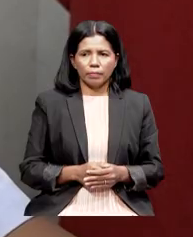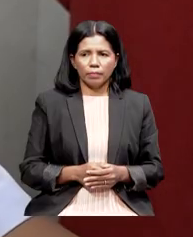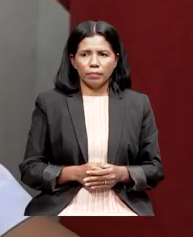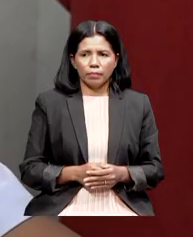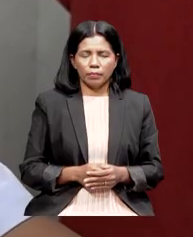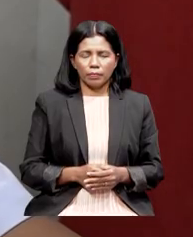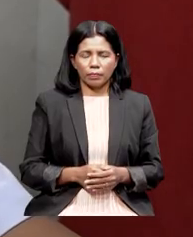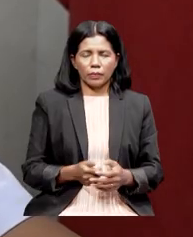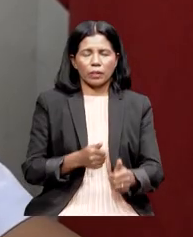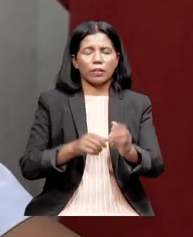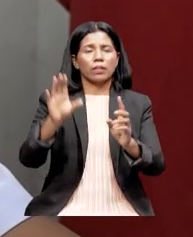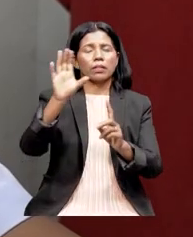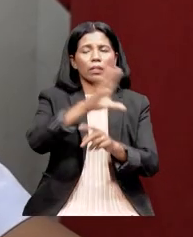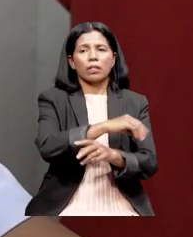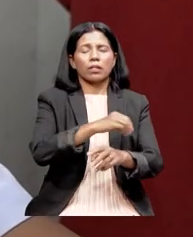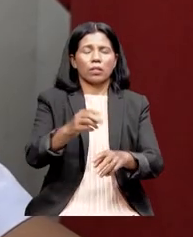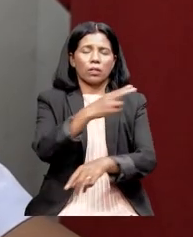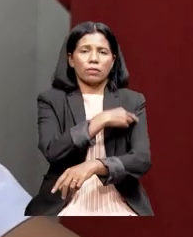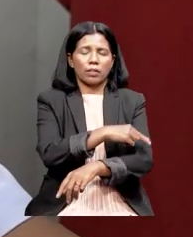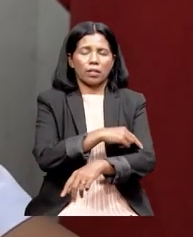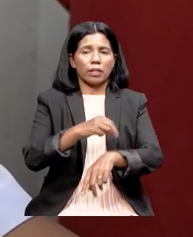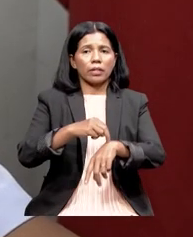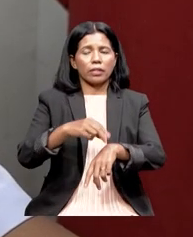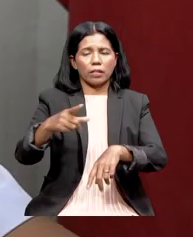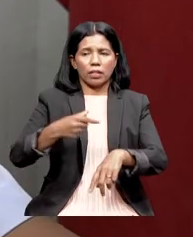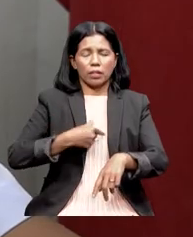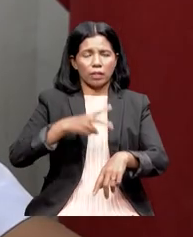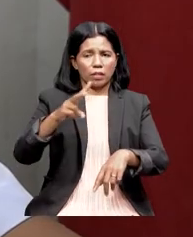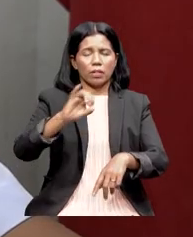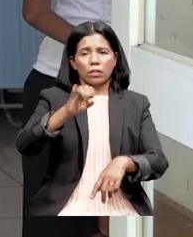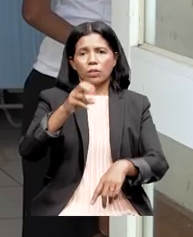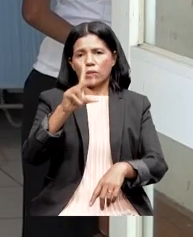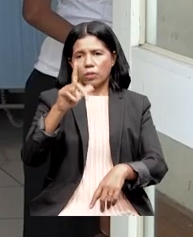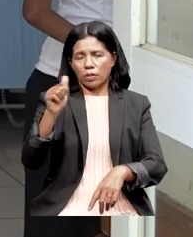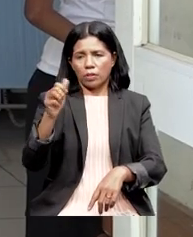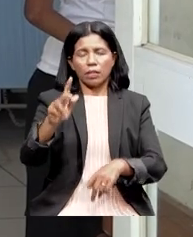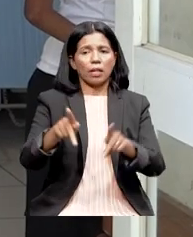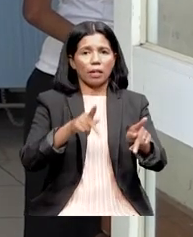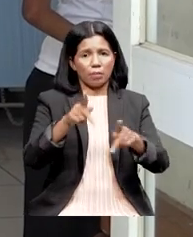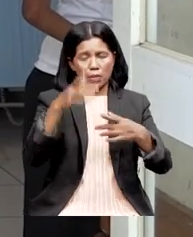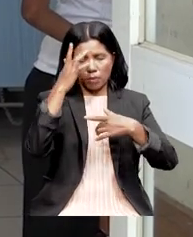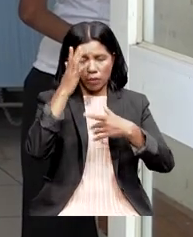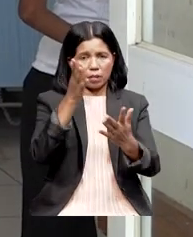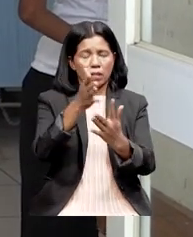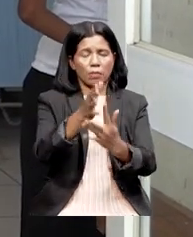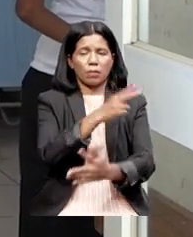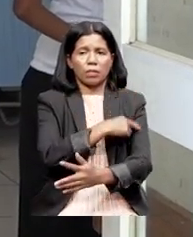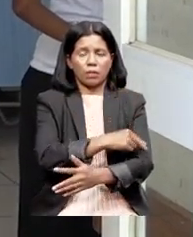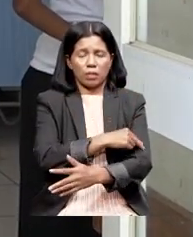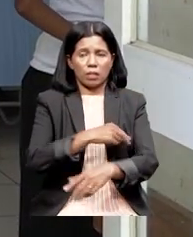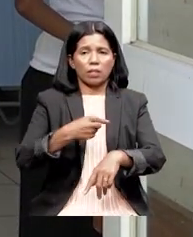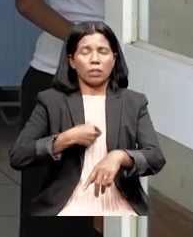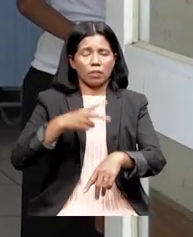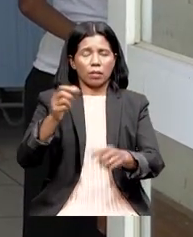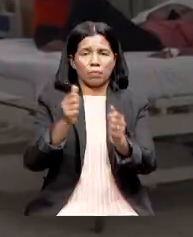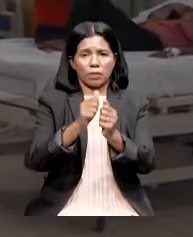Tuir chefe departamento de emergência hospital nacional Guido Valdares, Julia Rodrigues Quintão, total paciente nebe maktama ia sala emergência hamutu krihun